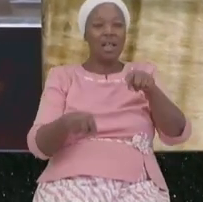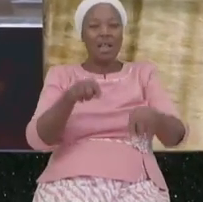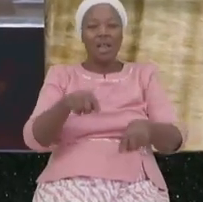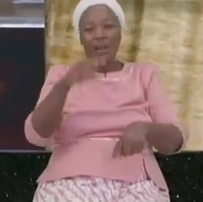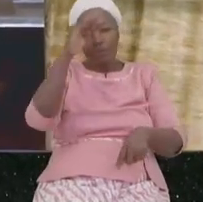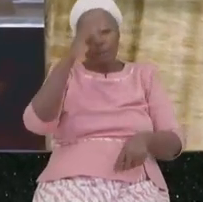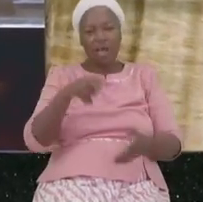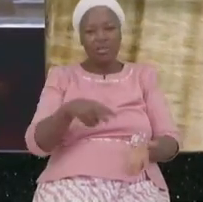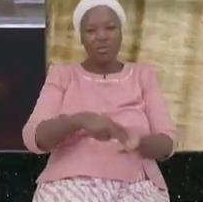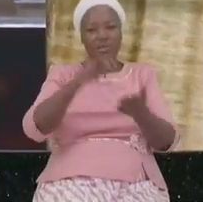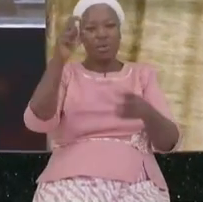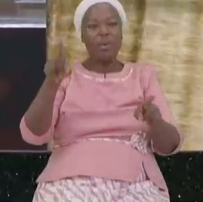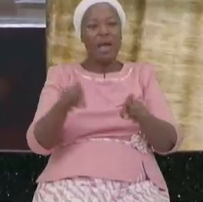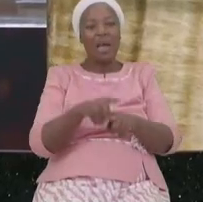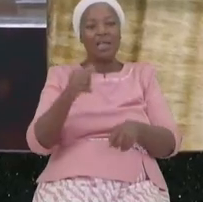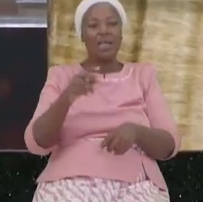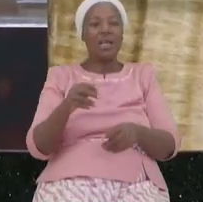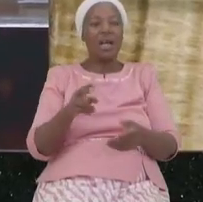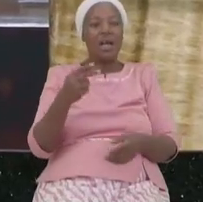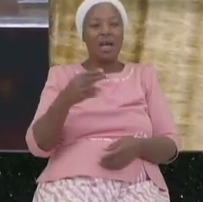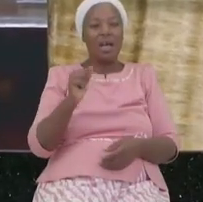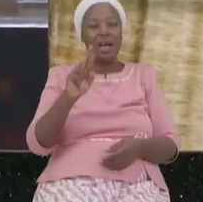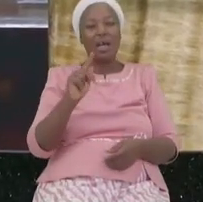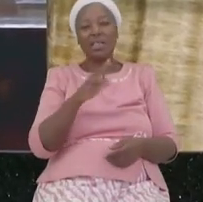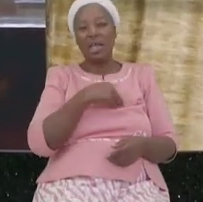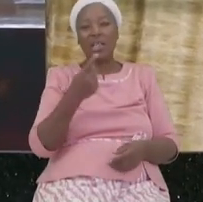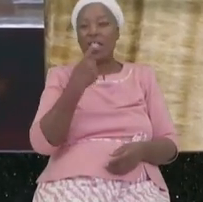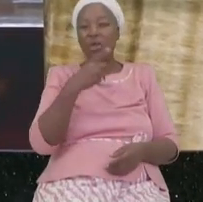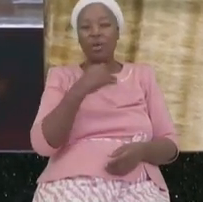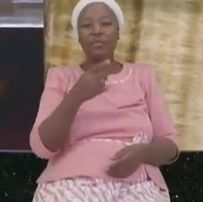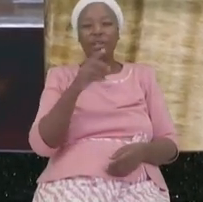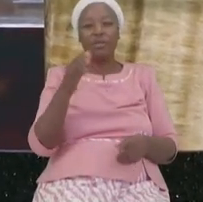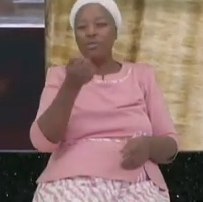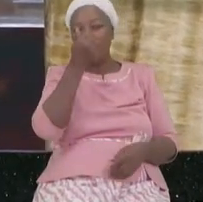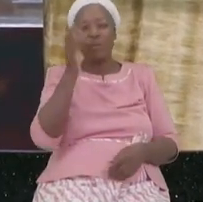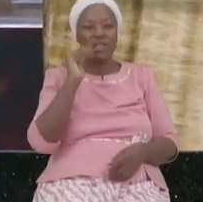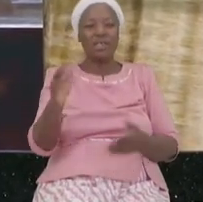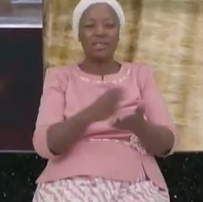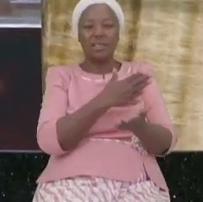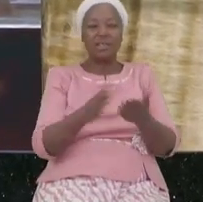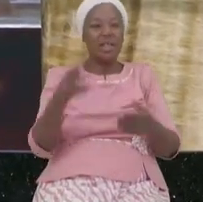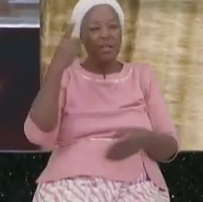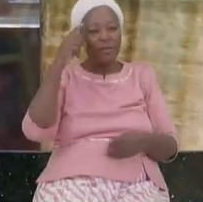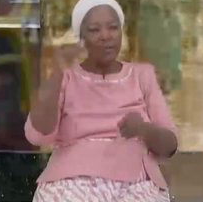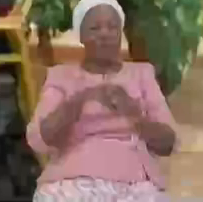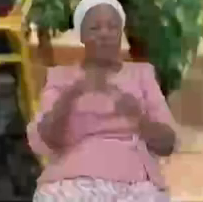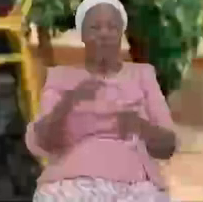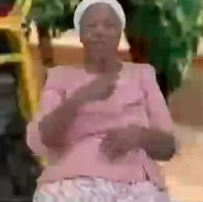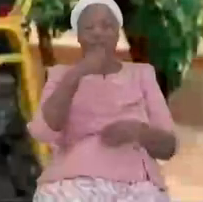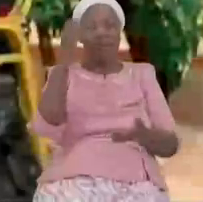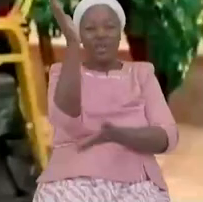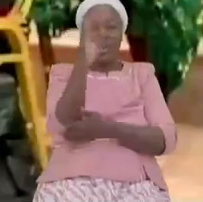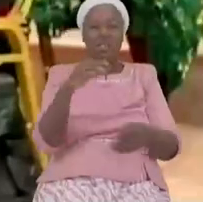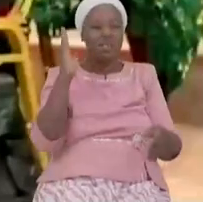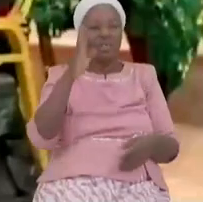cerf, et la langue du muet éclatera de joie, car des eaux jailliront dans le